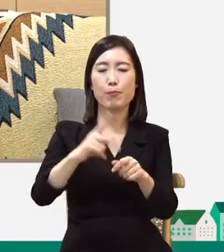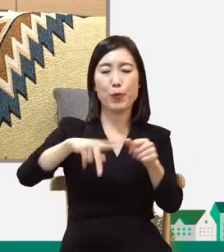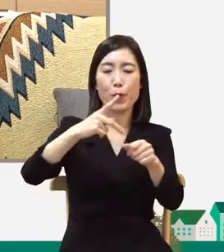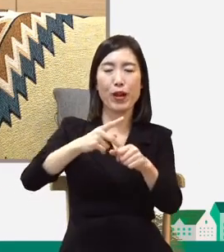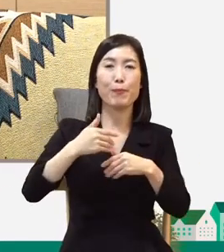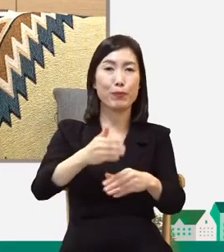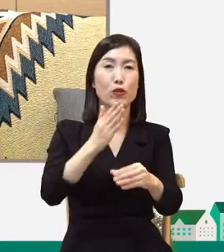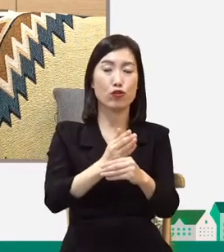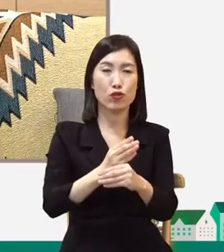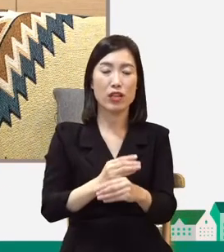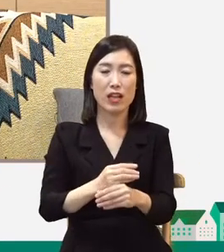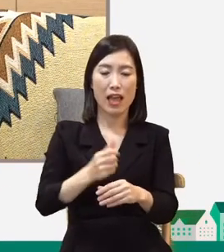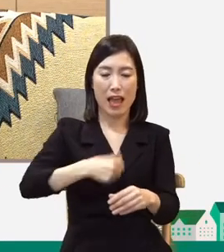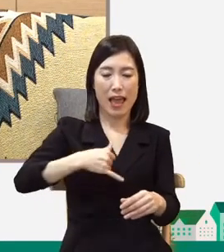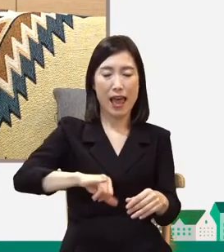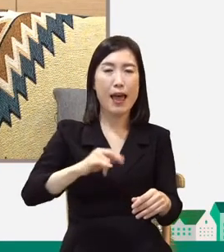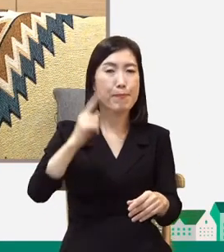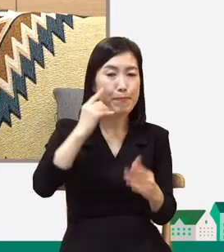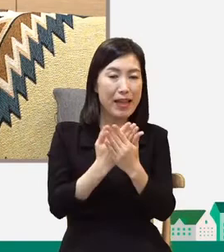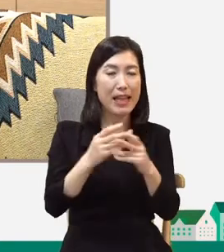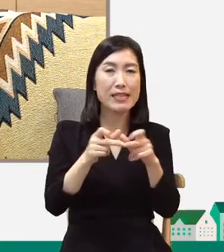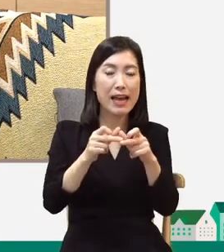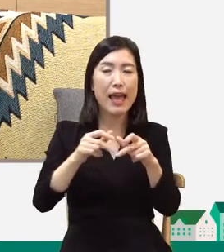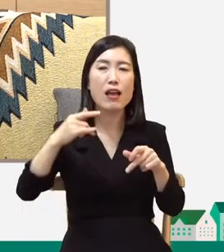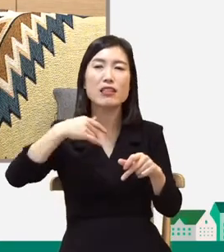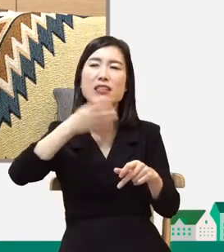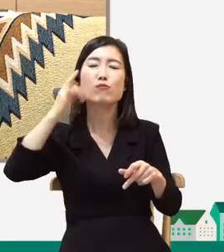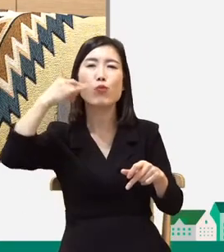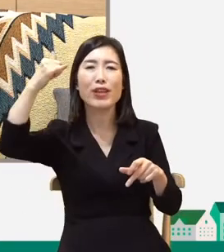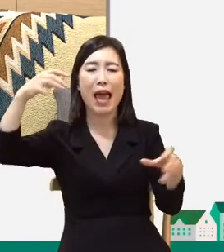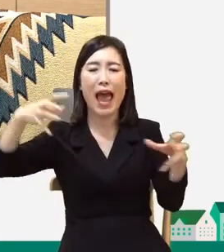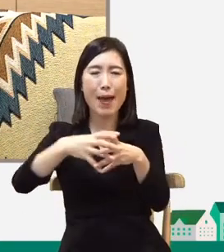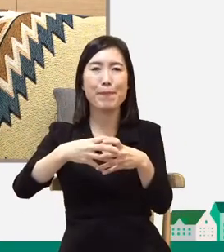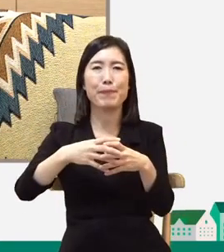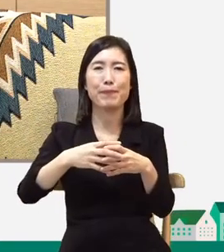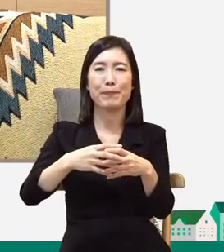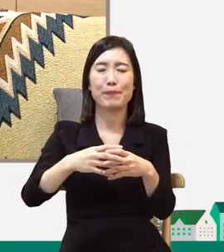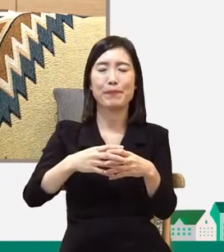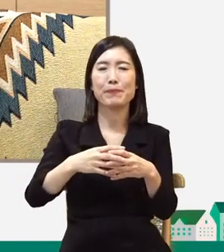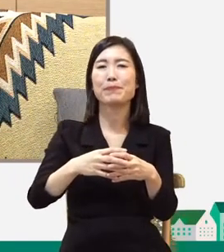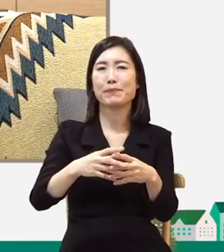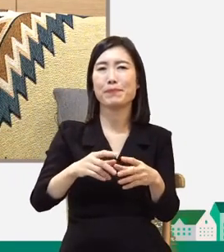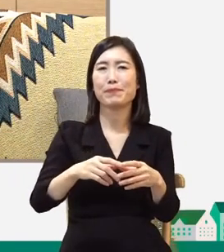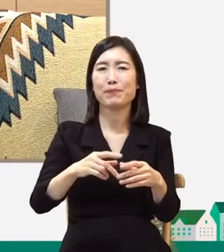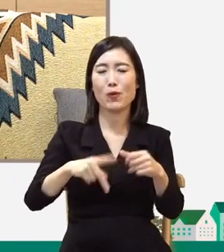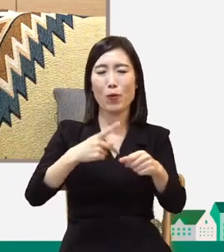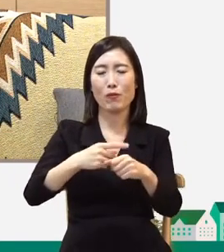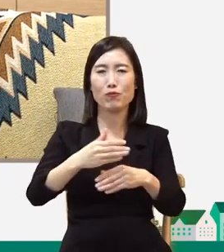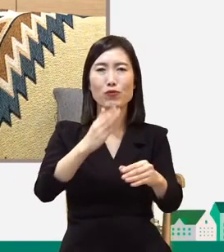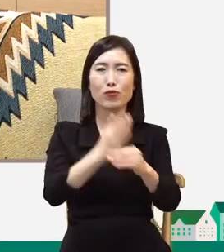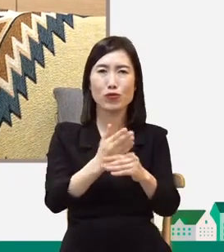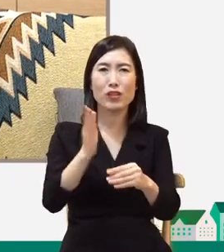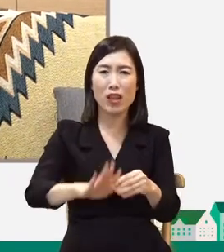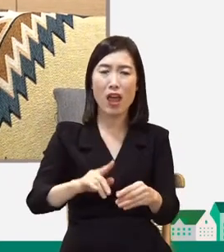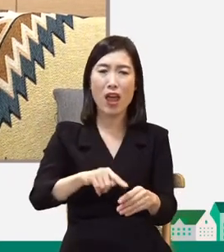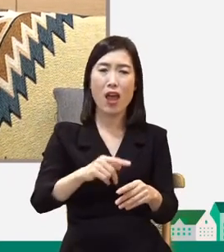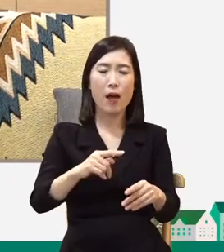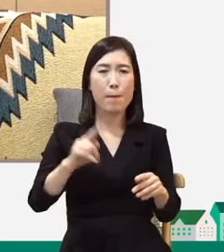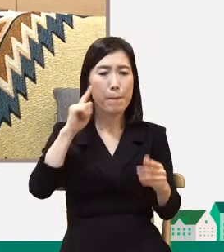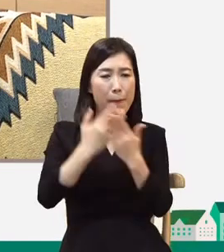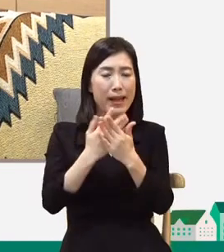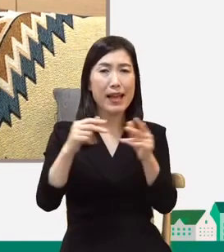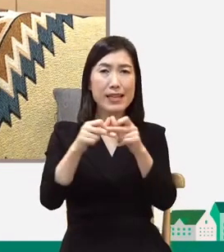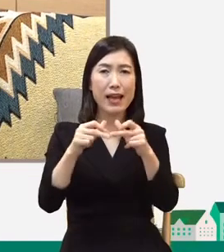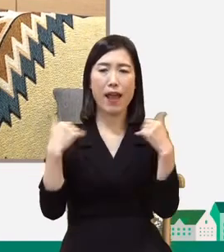이제 이 아이들이 이제는 성인이 돼서 자립을 해서 떠나야 될 텐데, 그러니까 즉 자립을 해야 될